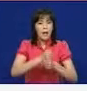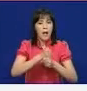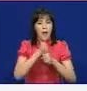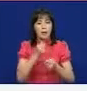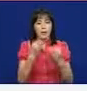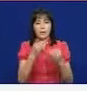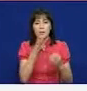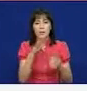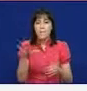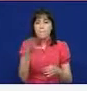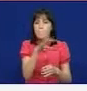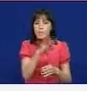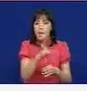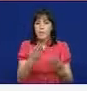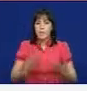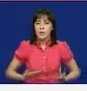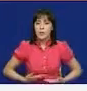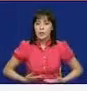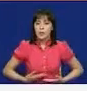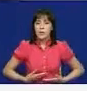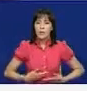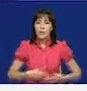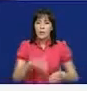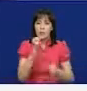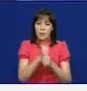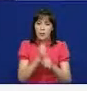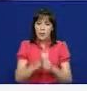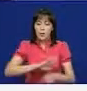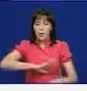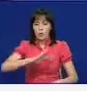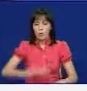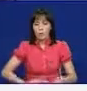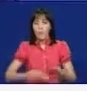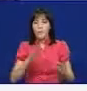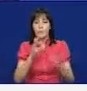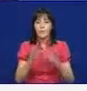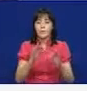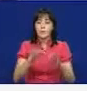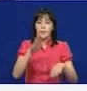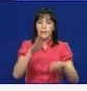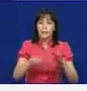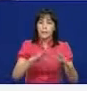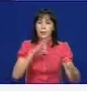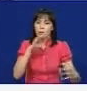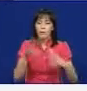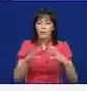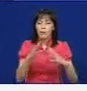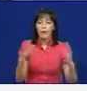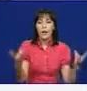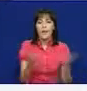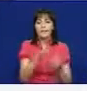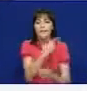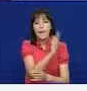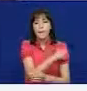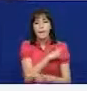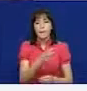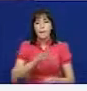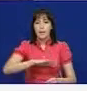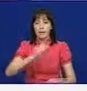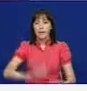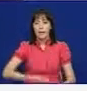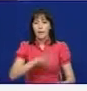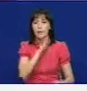заманда барлық жағдай жасалған. Жүкті әйел қалыпты жағдайдағыдан ерекше күтімді қажет етеді. Медицинада екі қабат